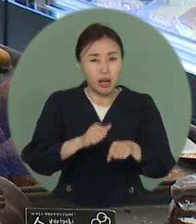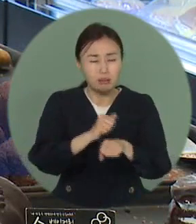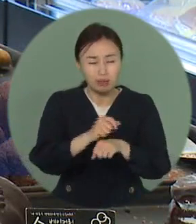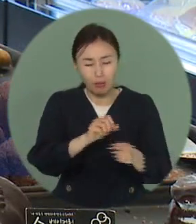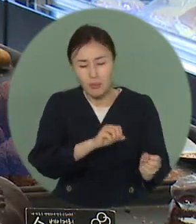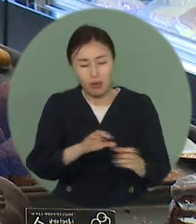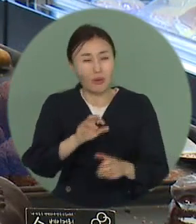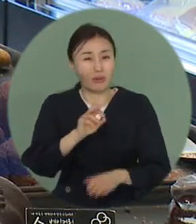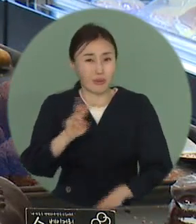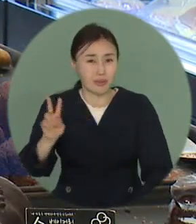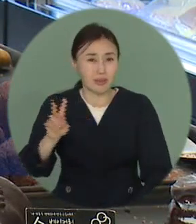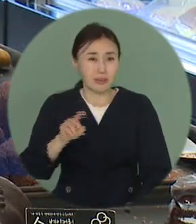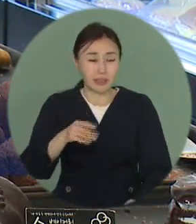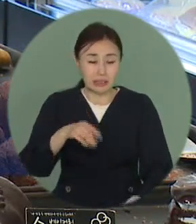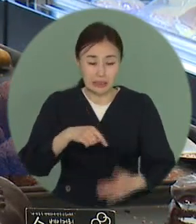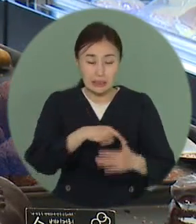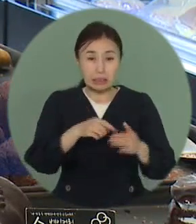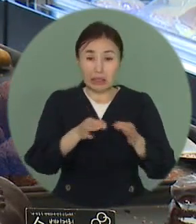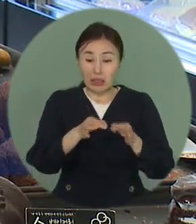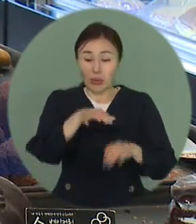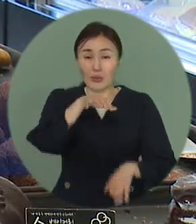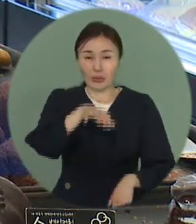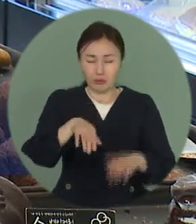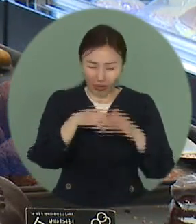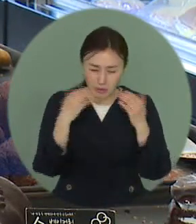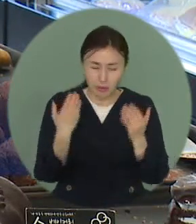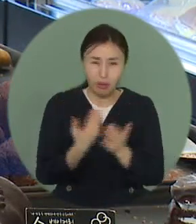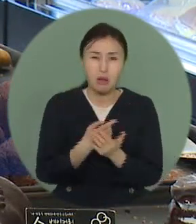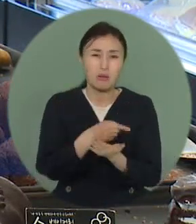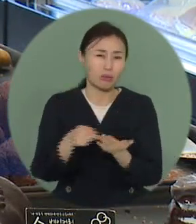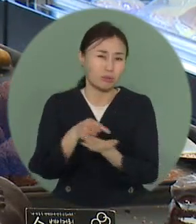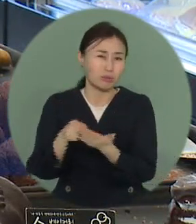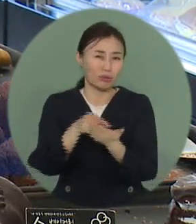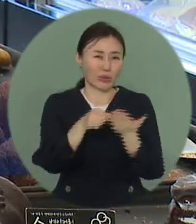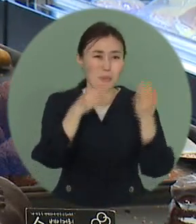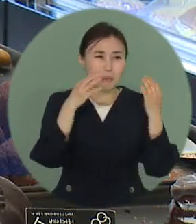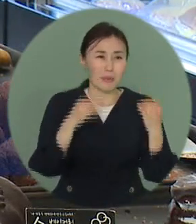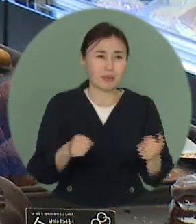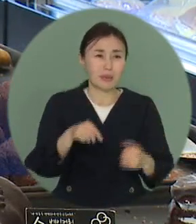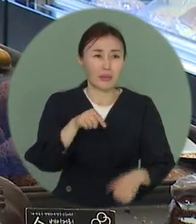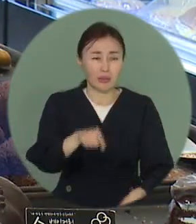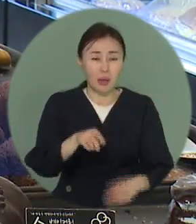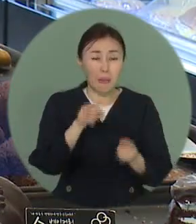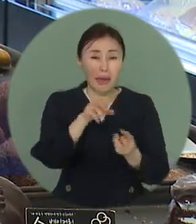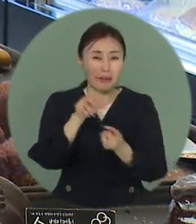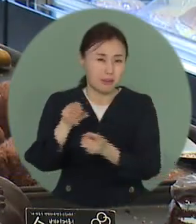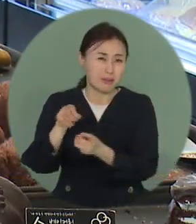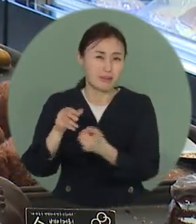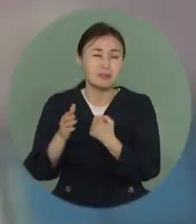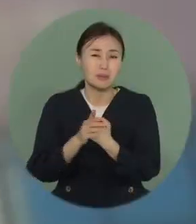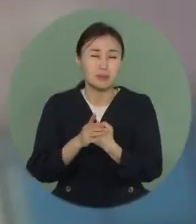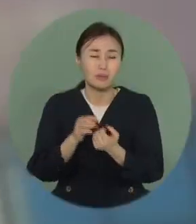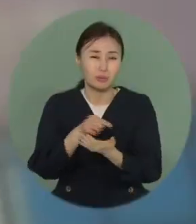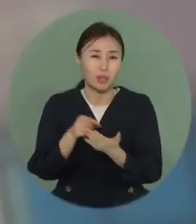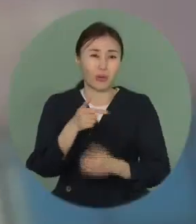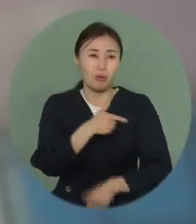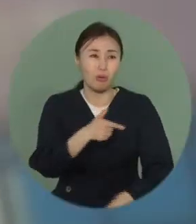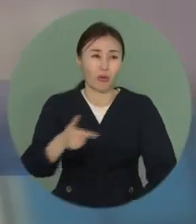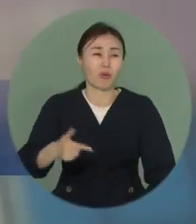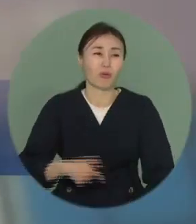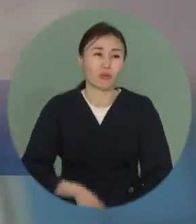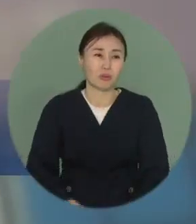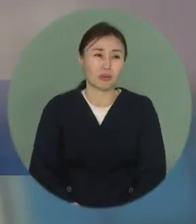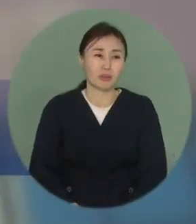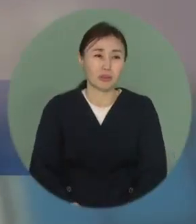저희뿐만 아니라이 상가 전체가 손해가 많이 있었죠 이쪽은 거의 다 달리고 하니까요 아 자도 아예